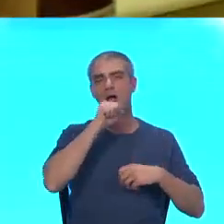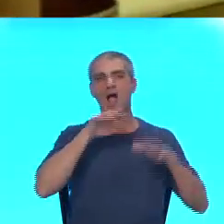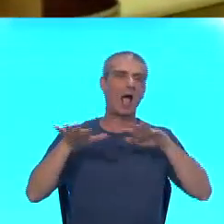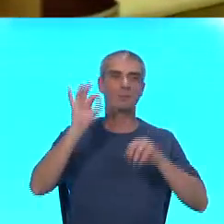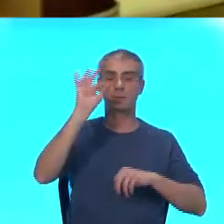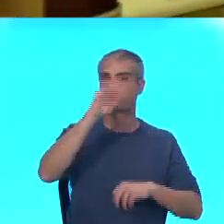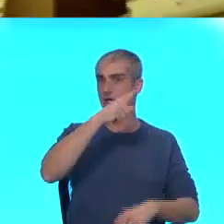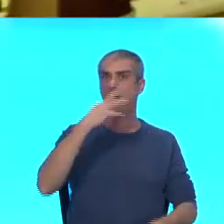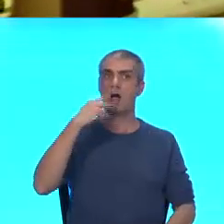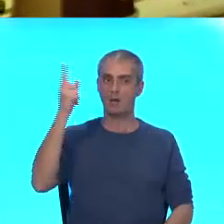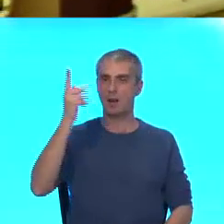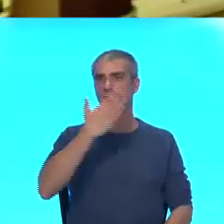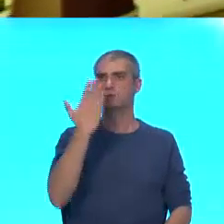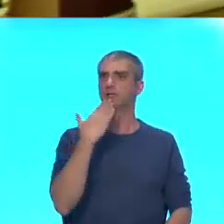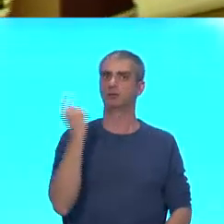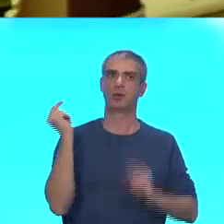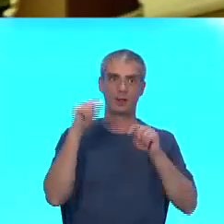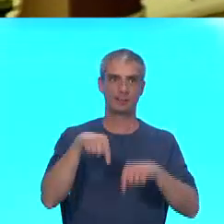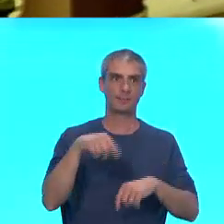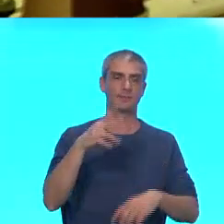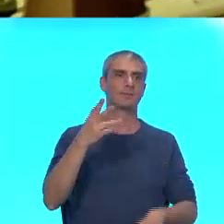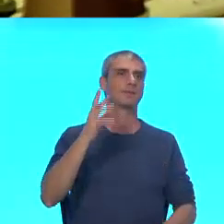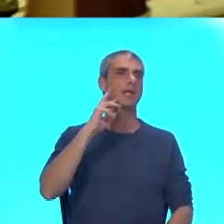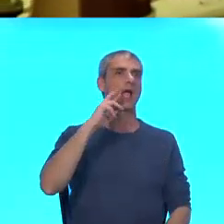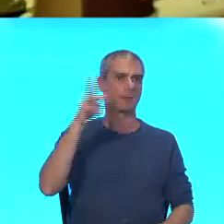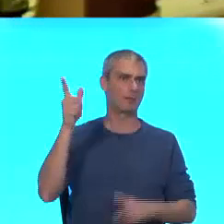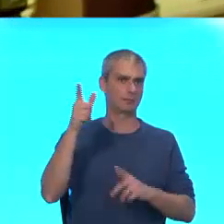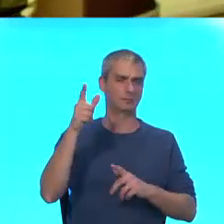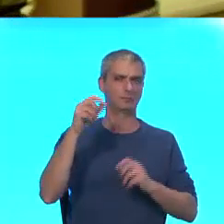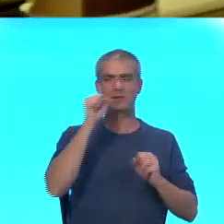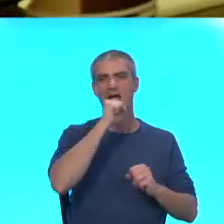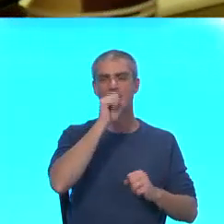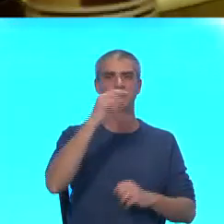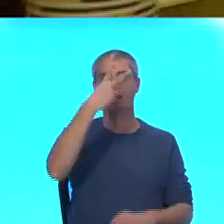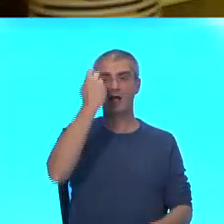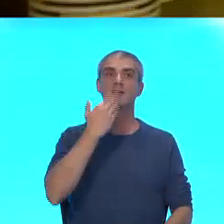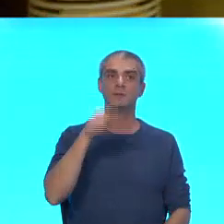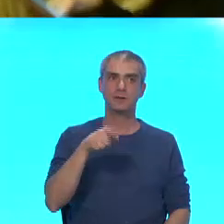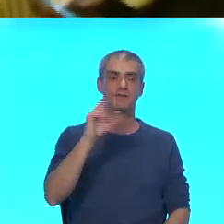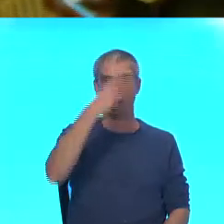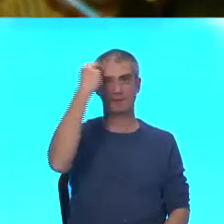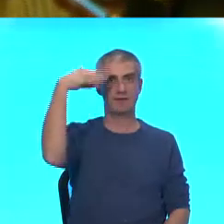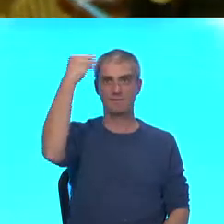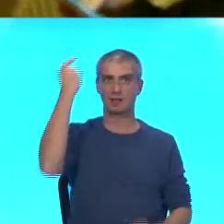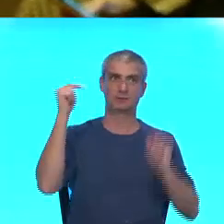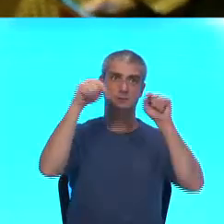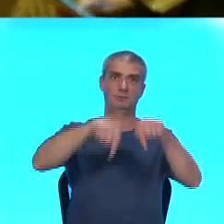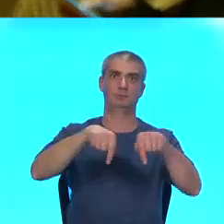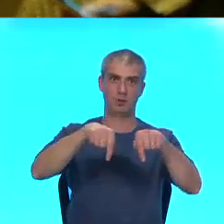מרמלה, ממזרח העיר, ומרמלה, רפיסטים ערבים ישראלים וערבים פלסטינים.